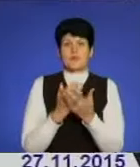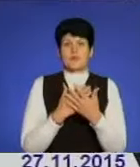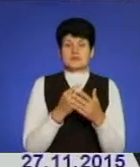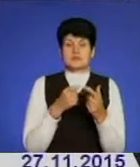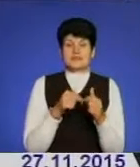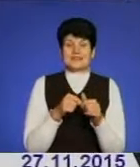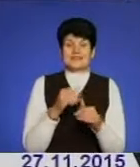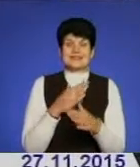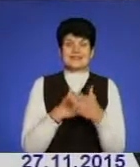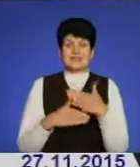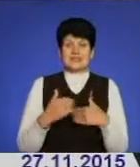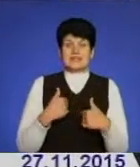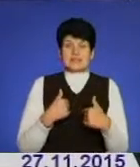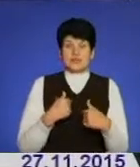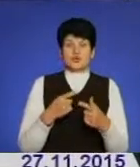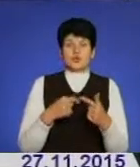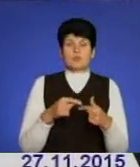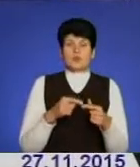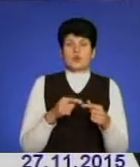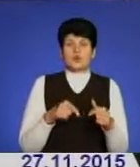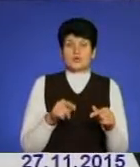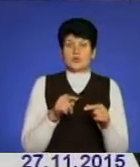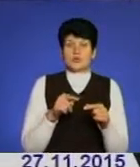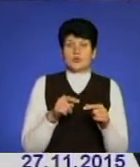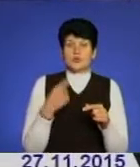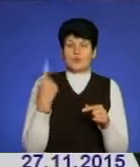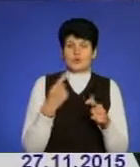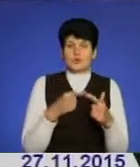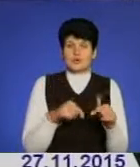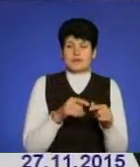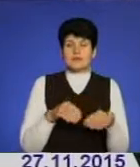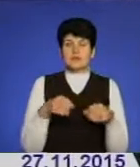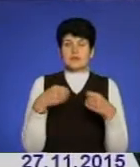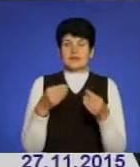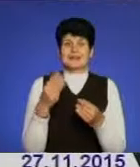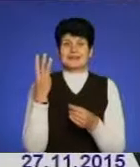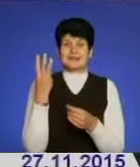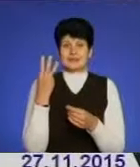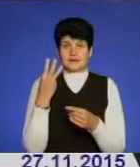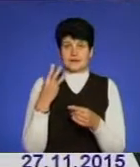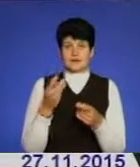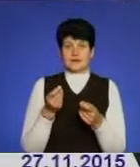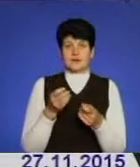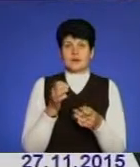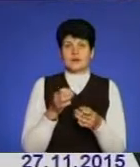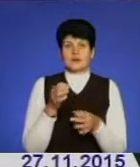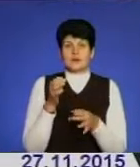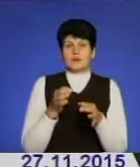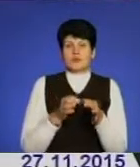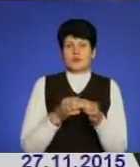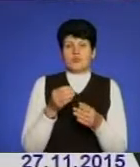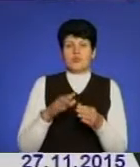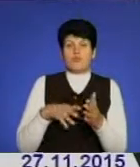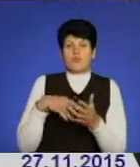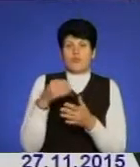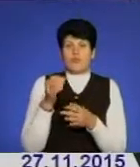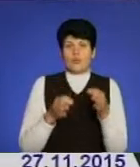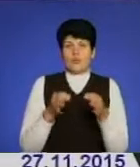і, зокрема, нашої обласної організації. Ми подали 3 адміністративних позови, ми почали судитися з Кабінетом міністрів, з